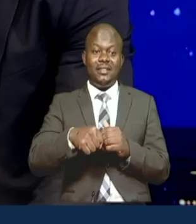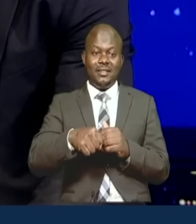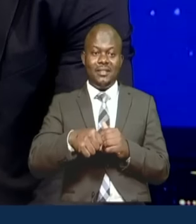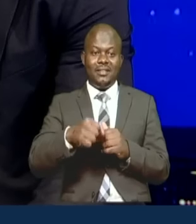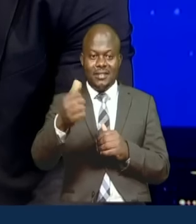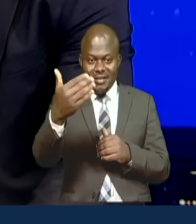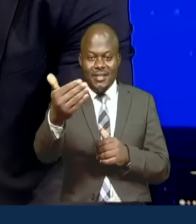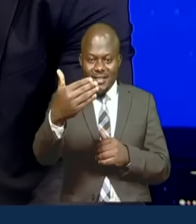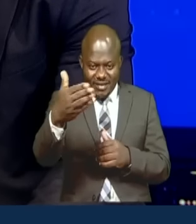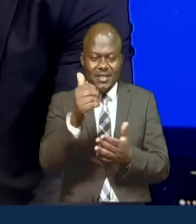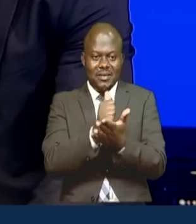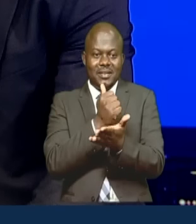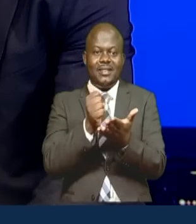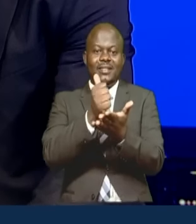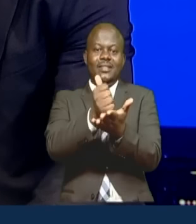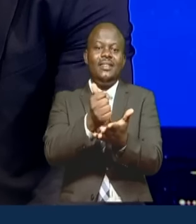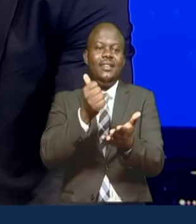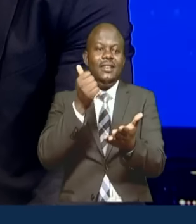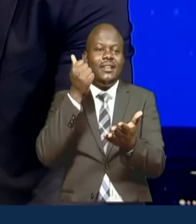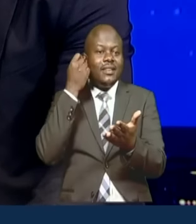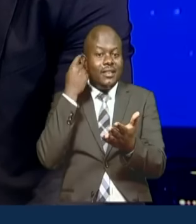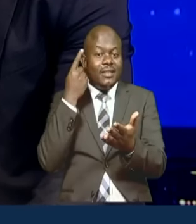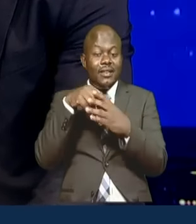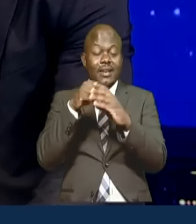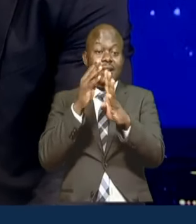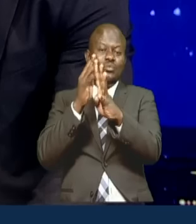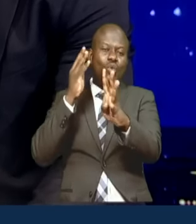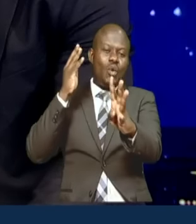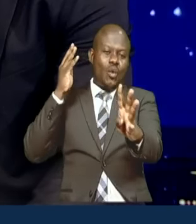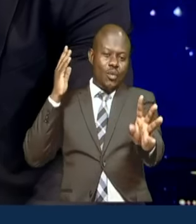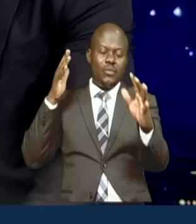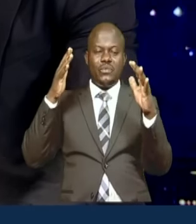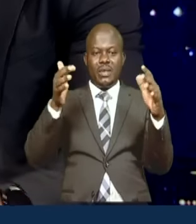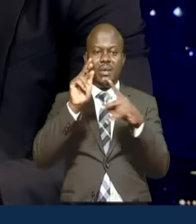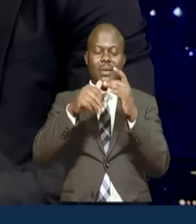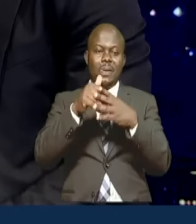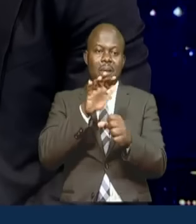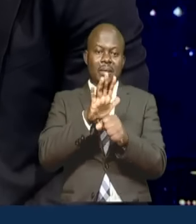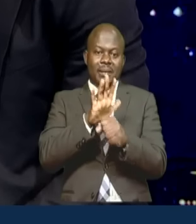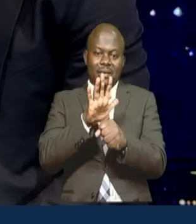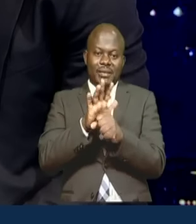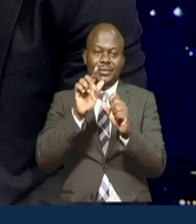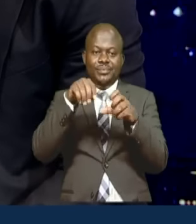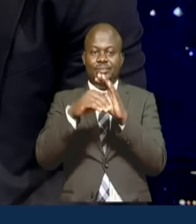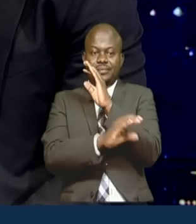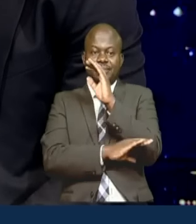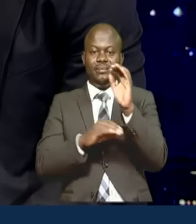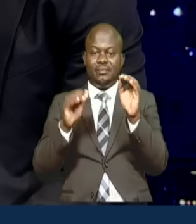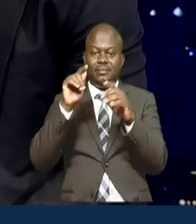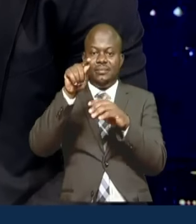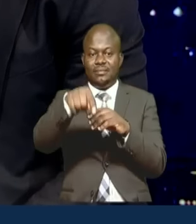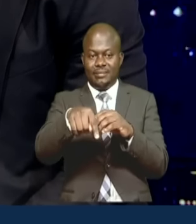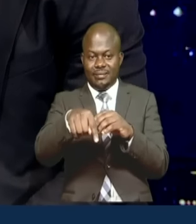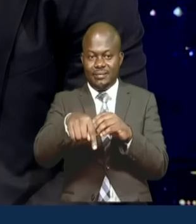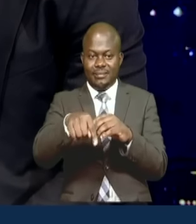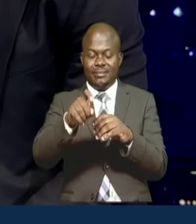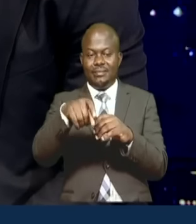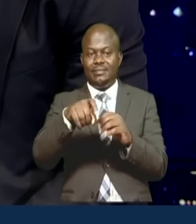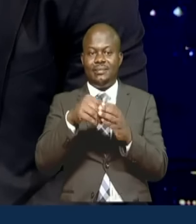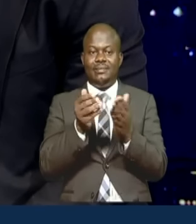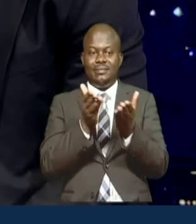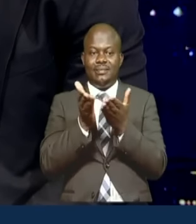Mereza pasiporo yawe ngufashe, kuko haba hariyo umurongo munini w'abantu benshi baje mu gihugu bagiye gukenera iyo